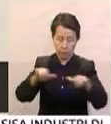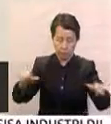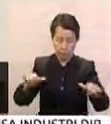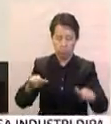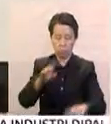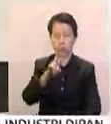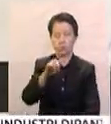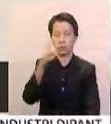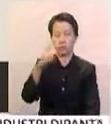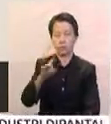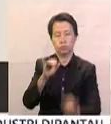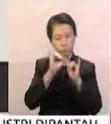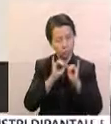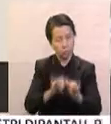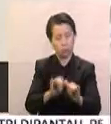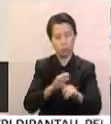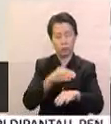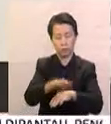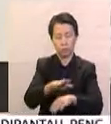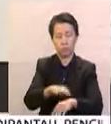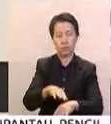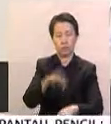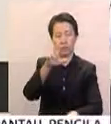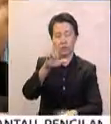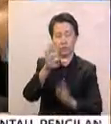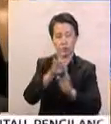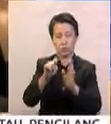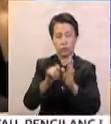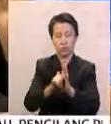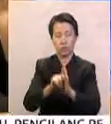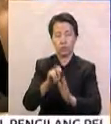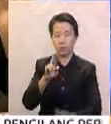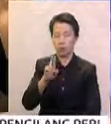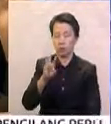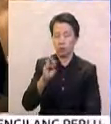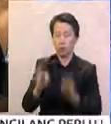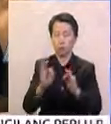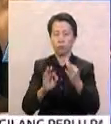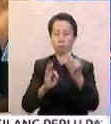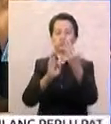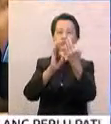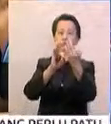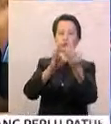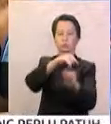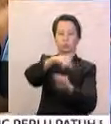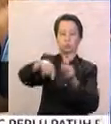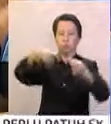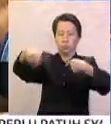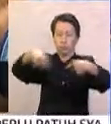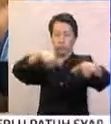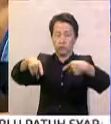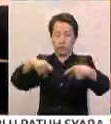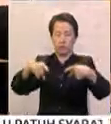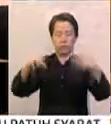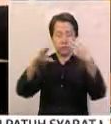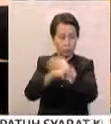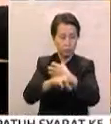akhir 2018 kekal melepasi paras RM3 trilion meskipun berdepan persekitaran pasaran yang